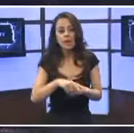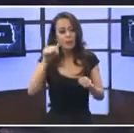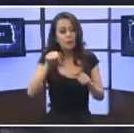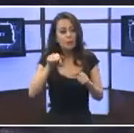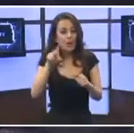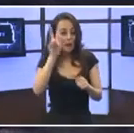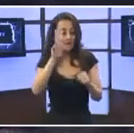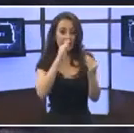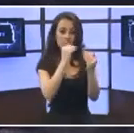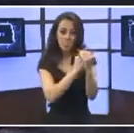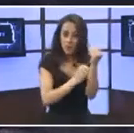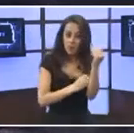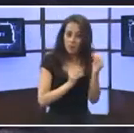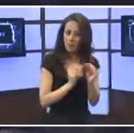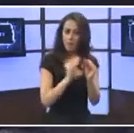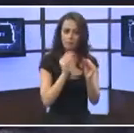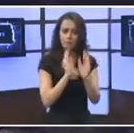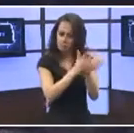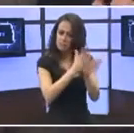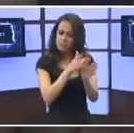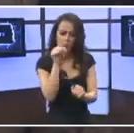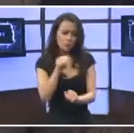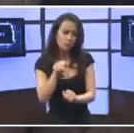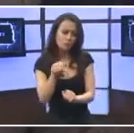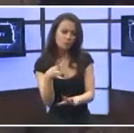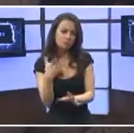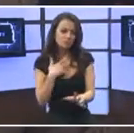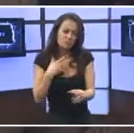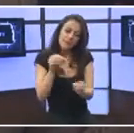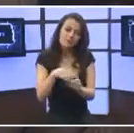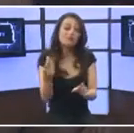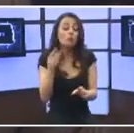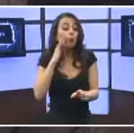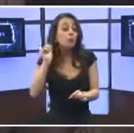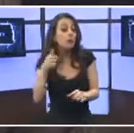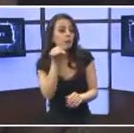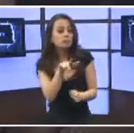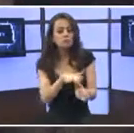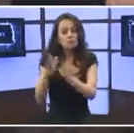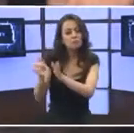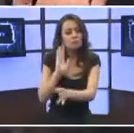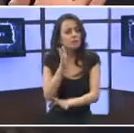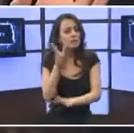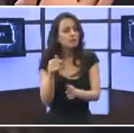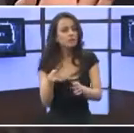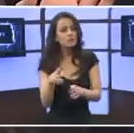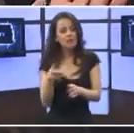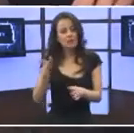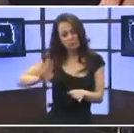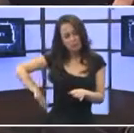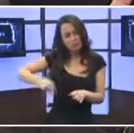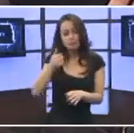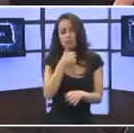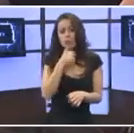Allah razı olsun. Ama bu benim için çok önemli. Bakınız. Burada yanına gittiğiniz Muhammed'im. Evet. İki kolu yok.